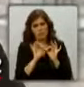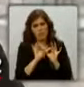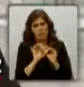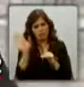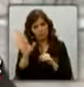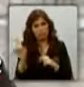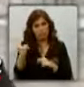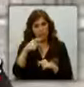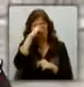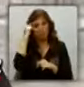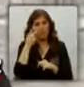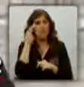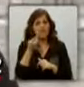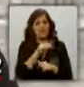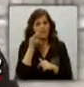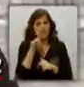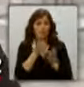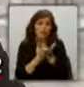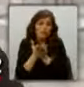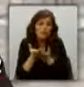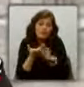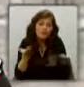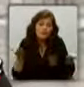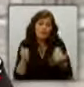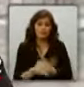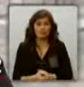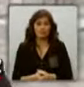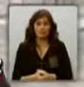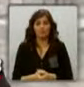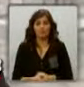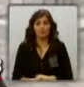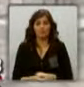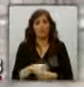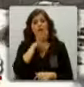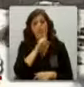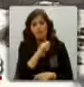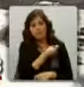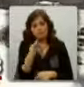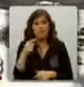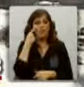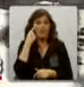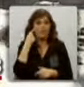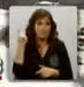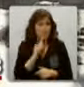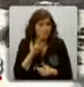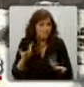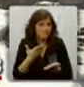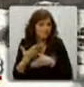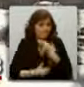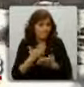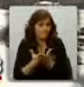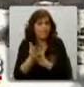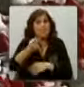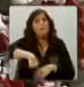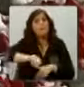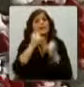Важко, ну, але життя продовжується, діти, треба жити, треба боротися. На Praça da Independência,